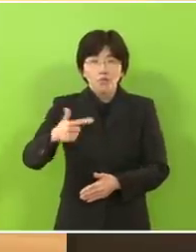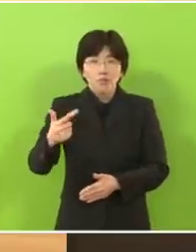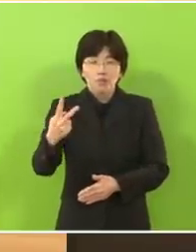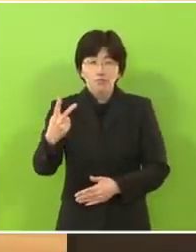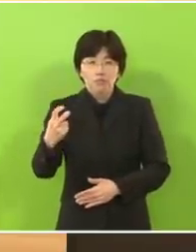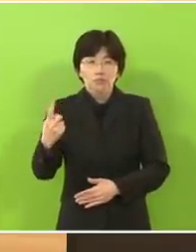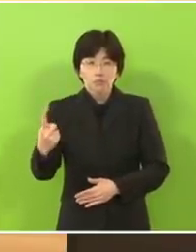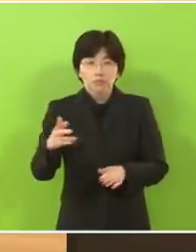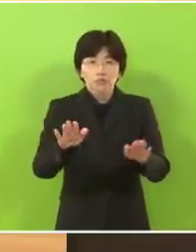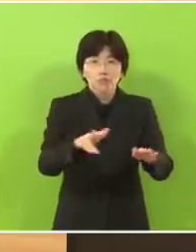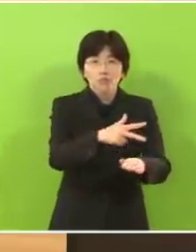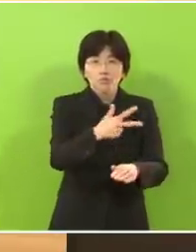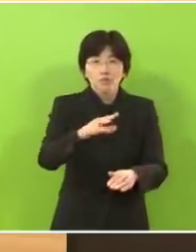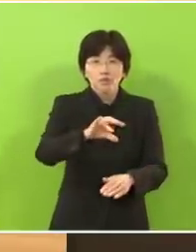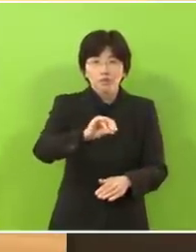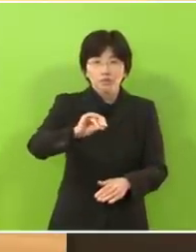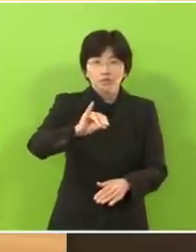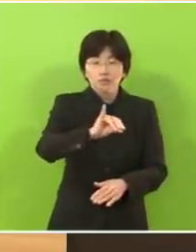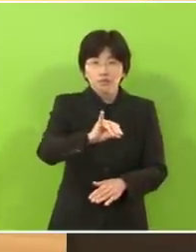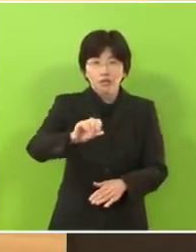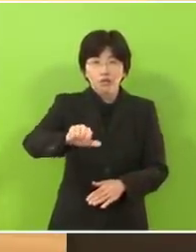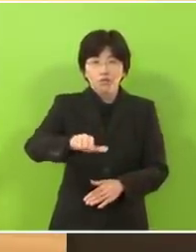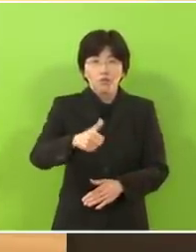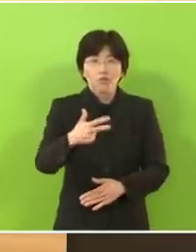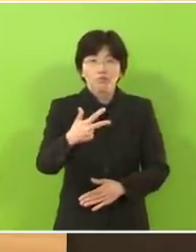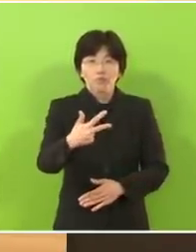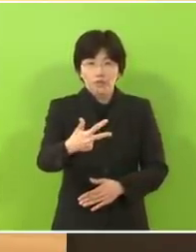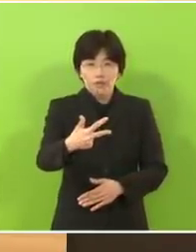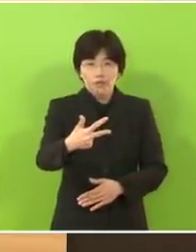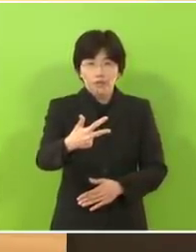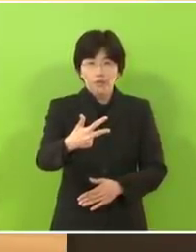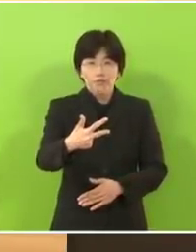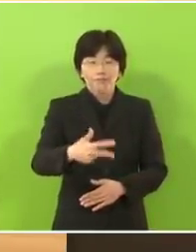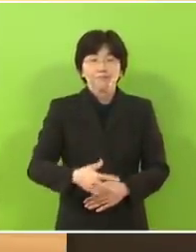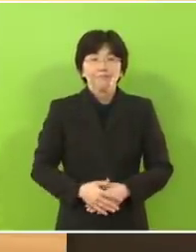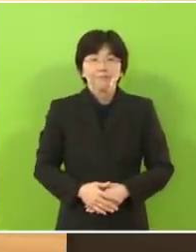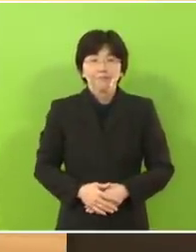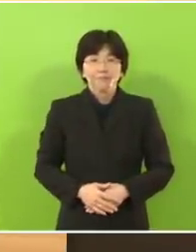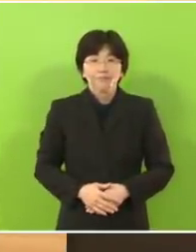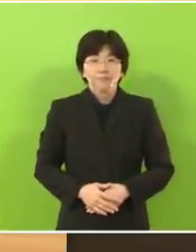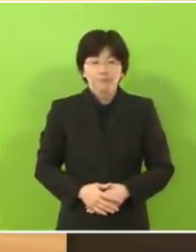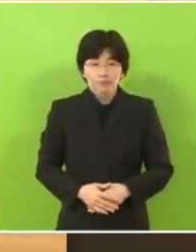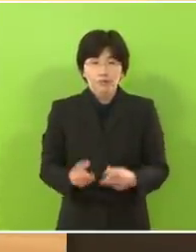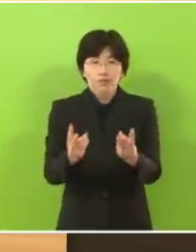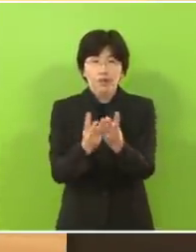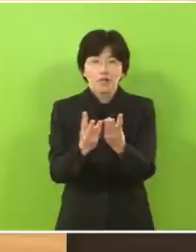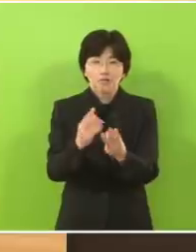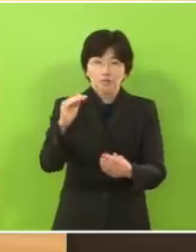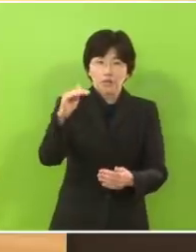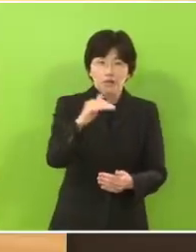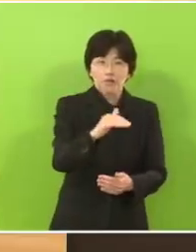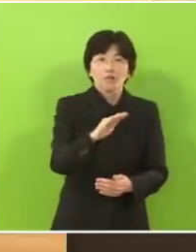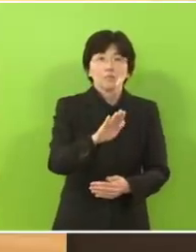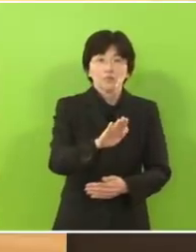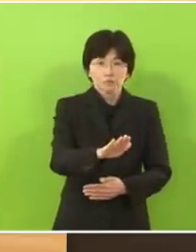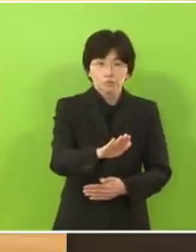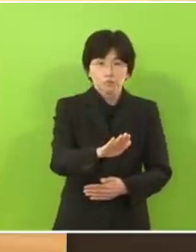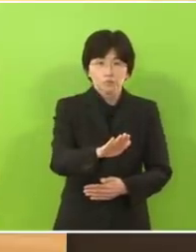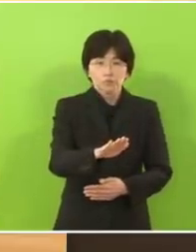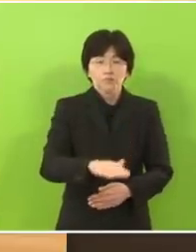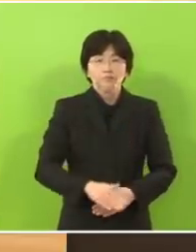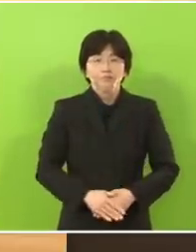名今週は15007名でございまして減少はしておりますここ